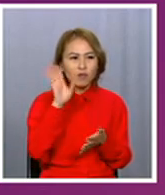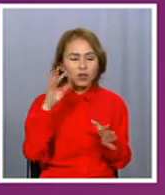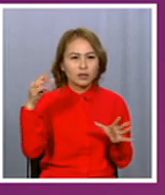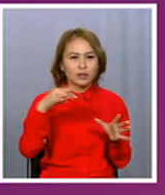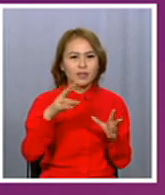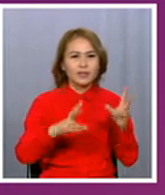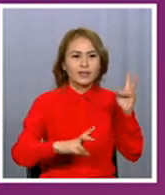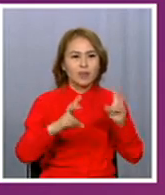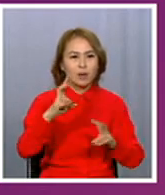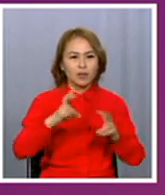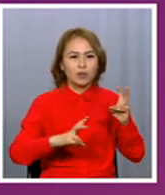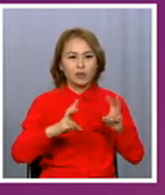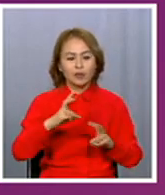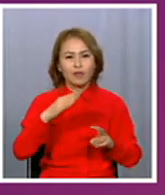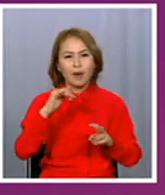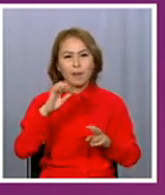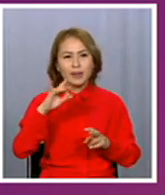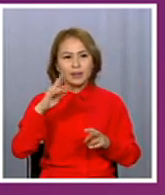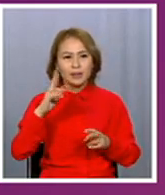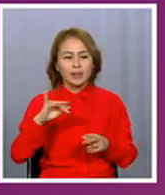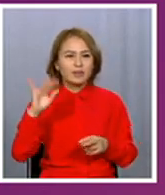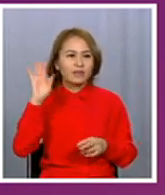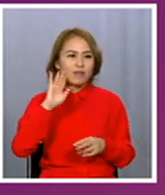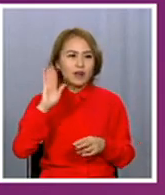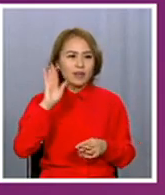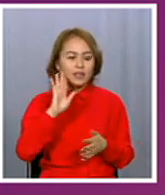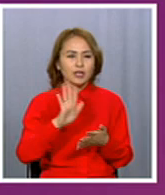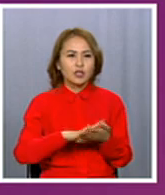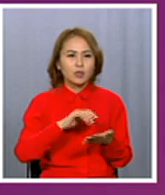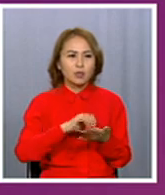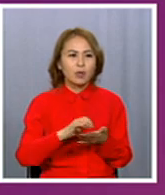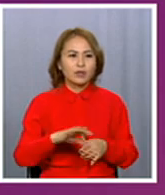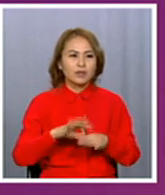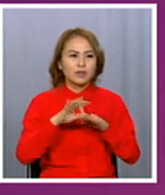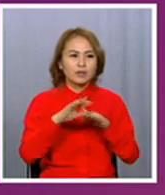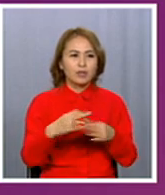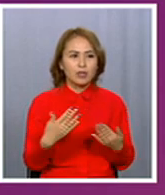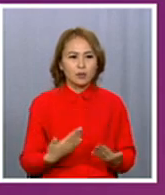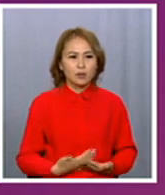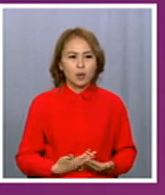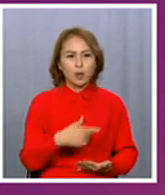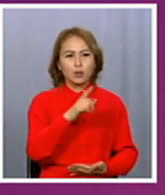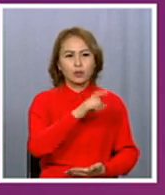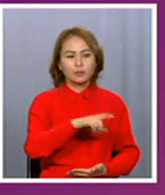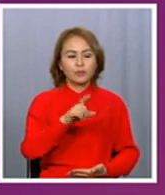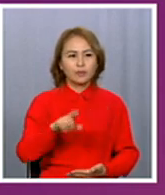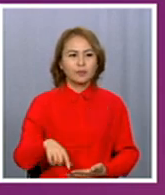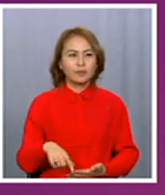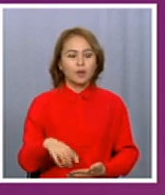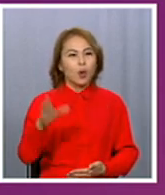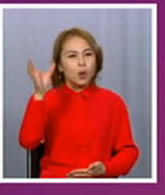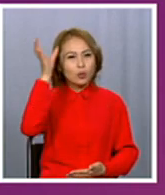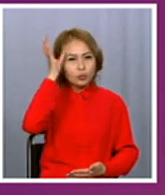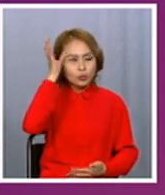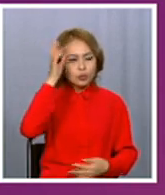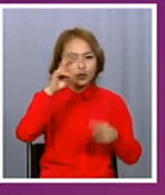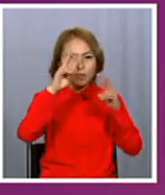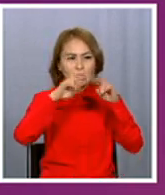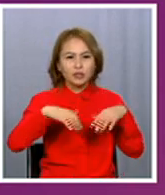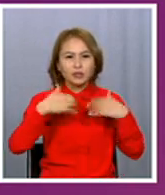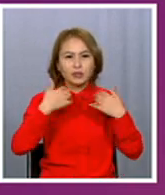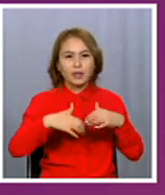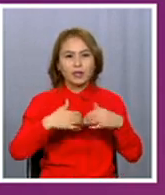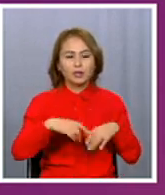заводов и фабрик, а также вода, использованная в быту людьми. Ученые подсчитали,